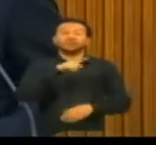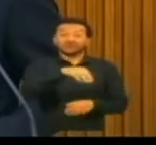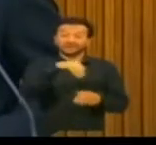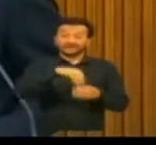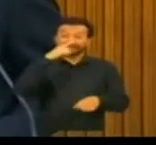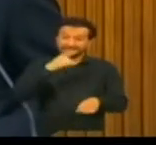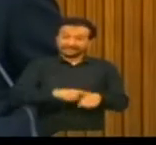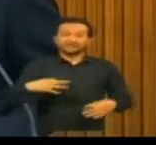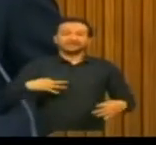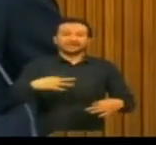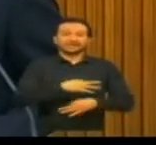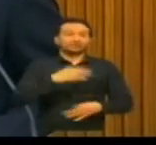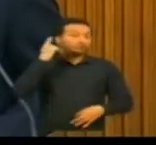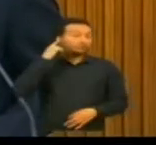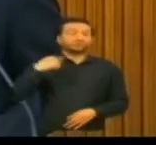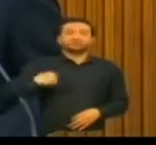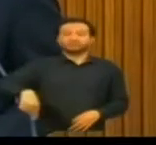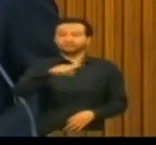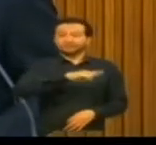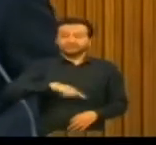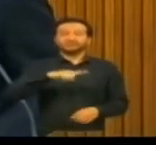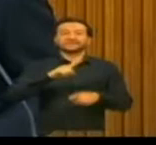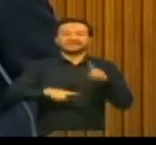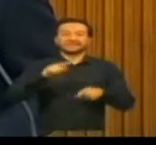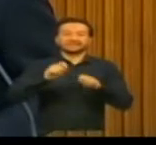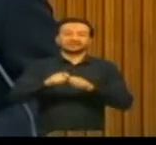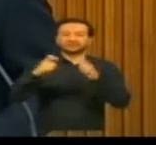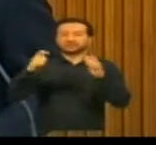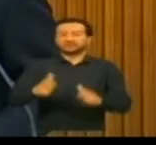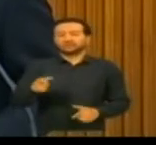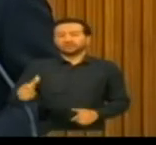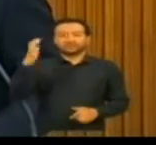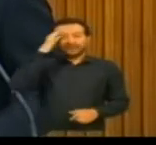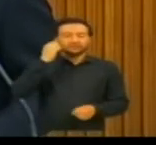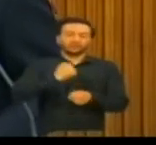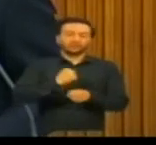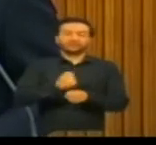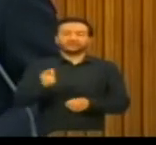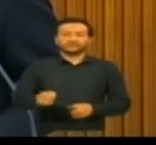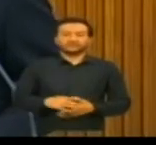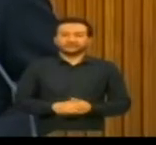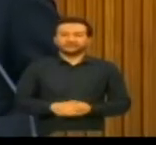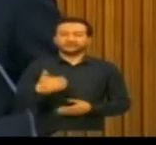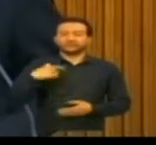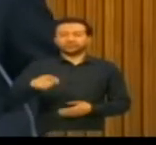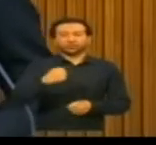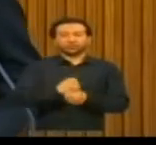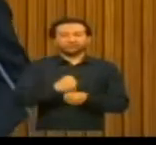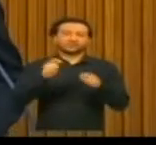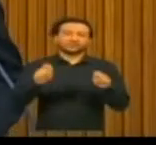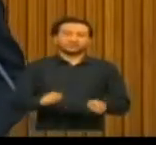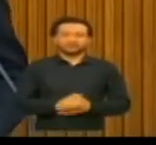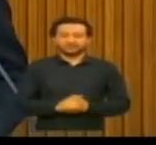inancına saygı göstermek bizim, yani siyaset kurumunun temel görevlerinden birisidir. Biz bu görevimizi